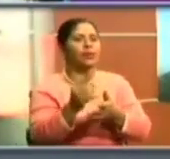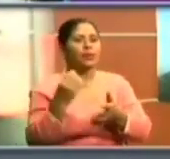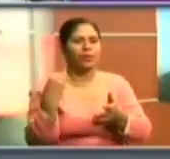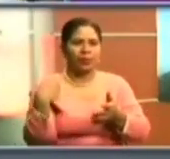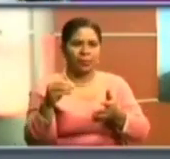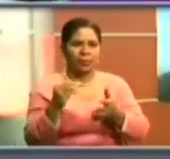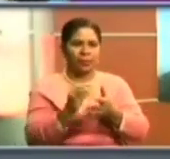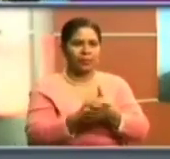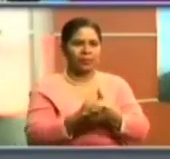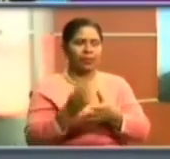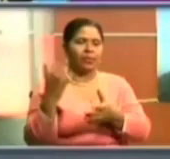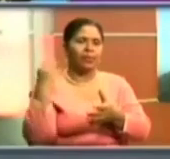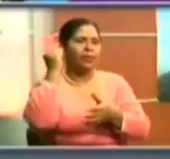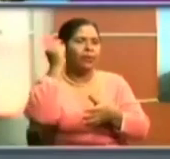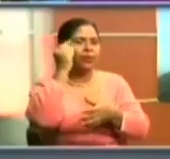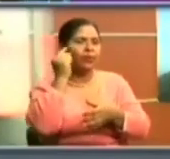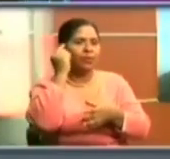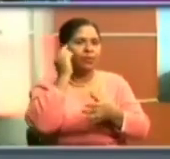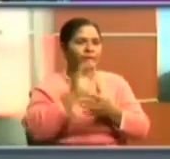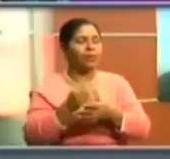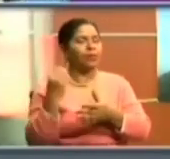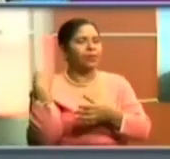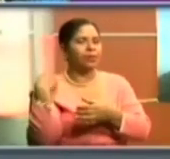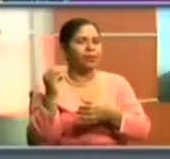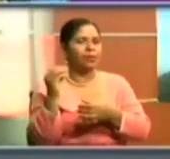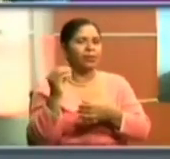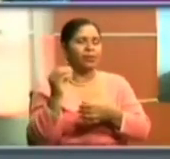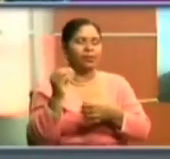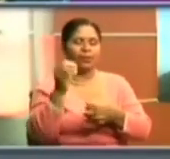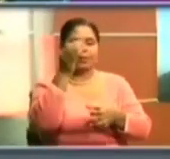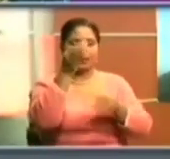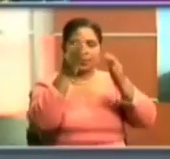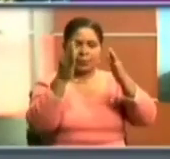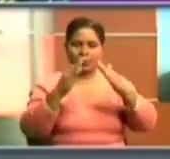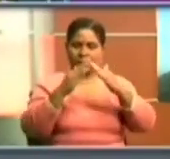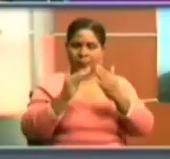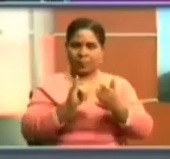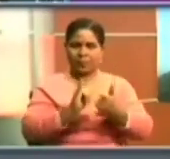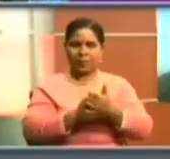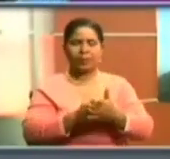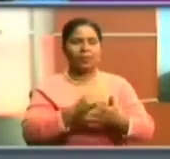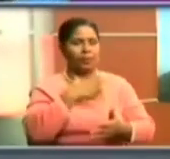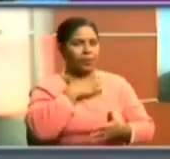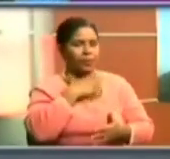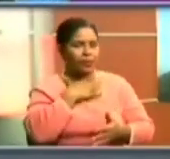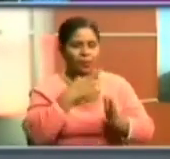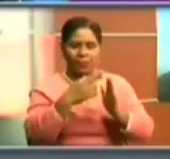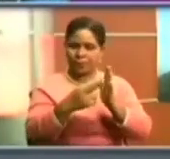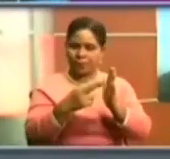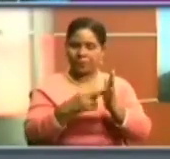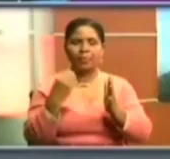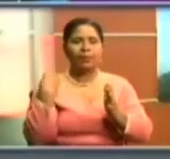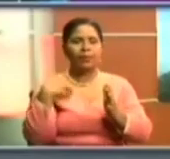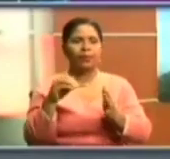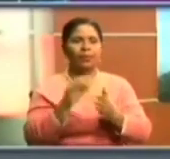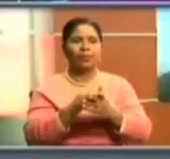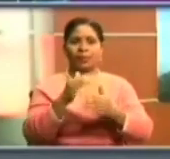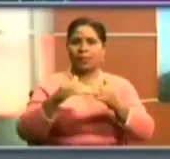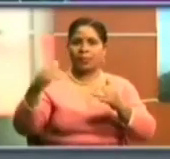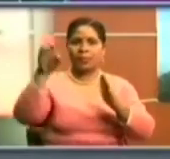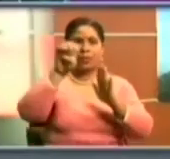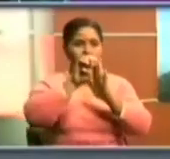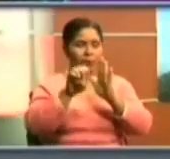a un commissaire gouvernement, ou il y a un tribunal là, qui est représenté par le doyen, et ou il y a au plus haut niveau de